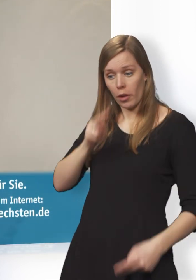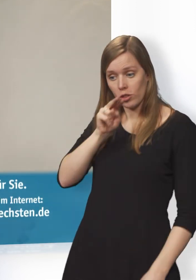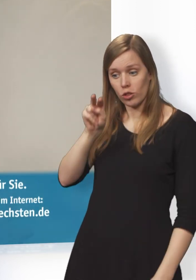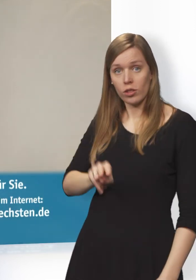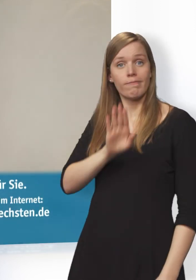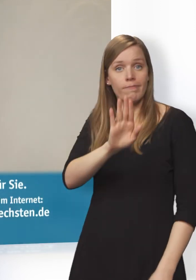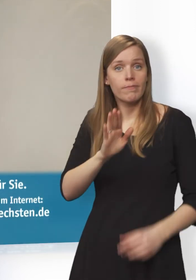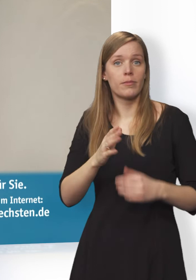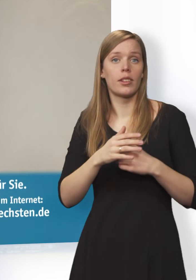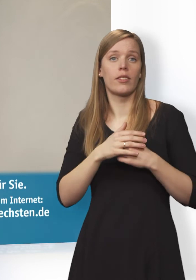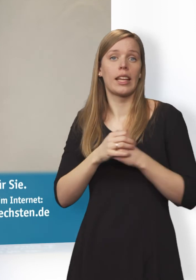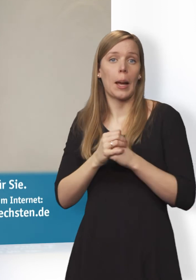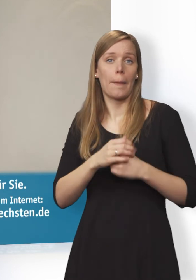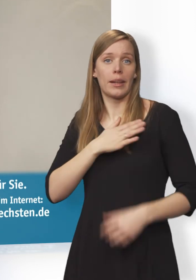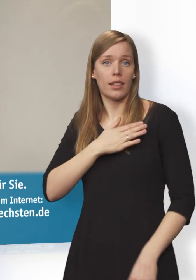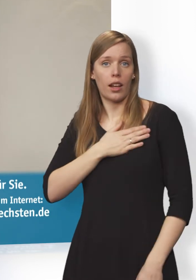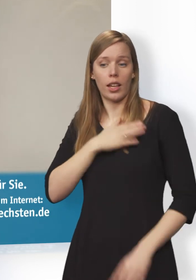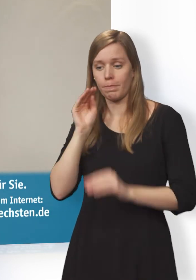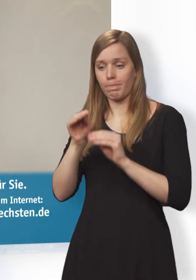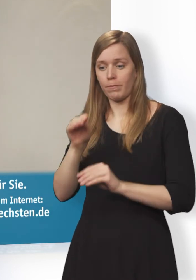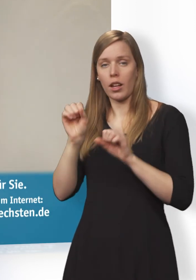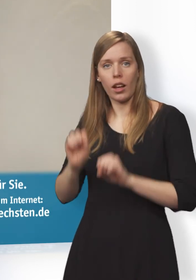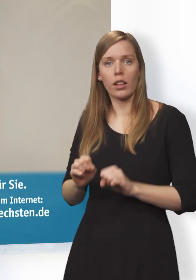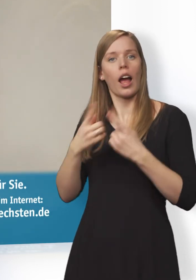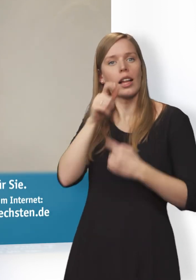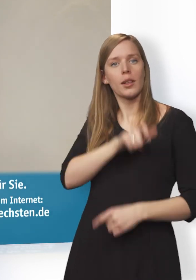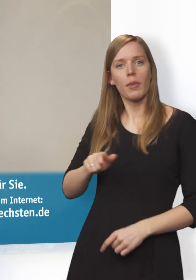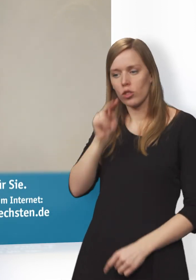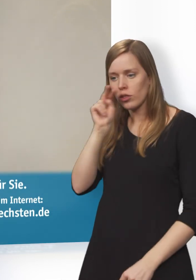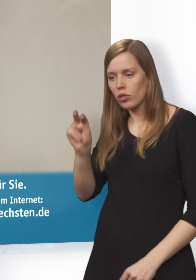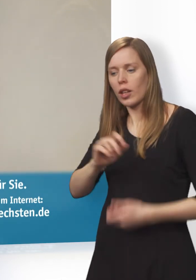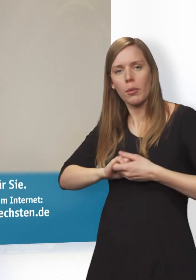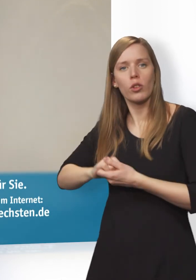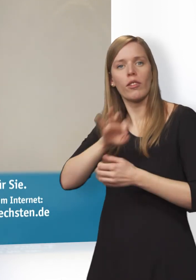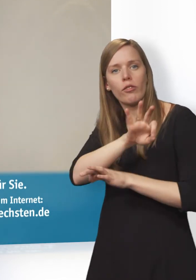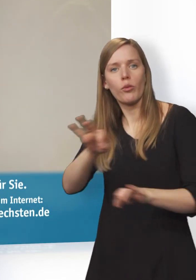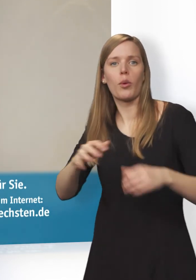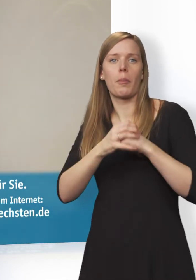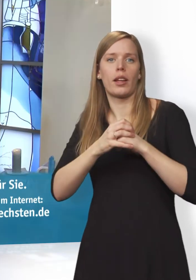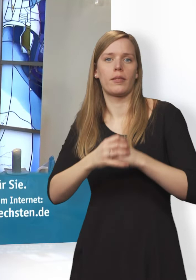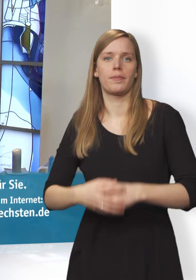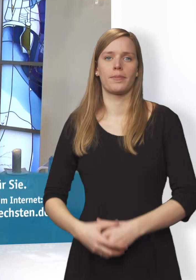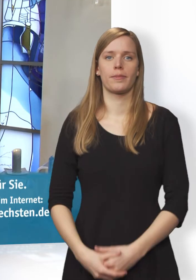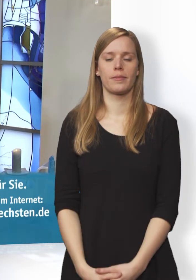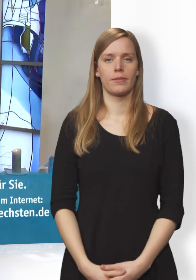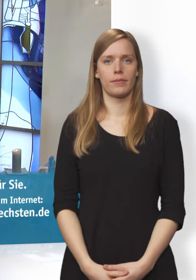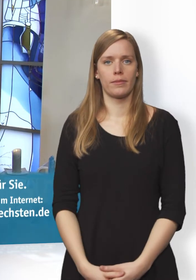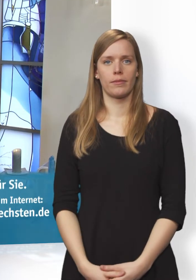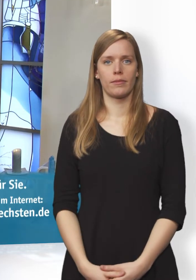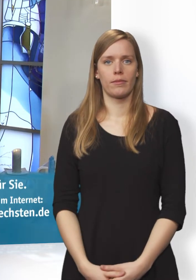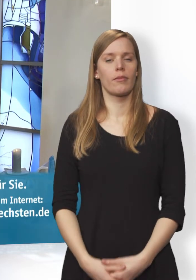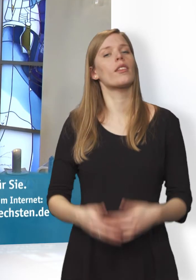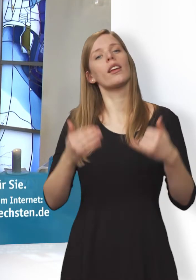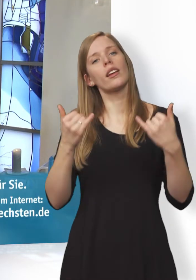vielen menschen mitteilen die dann auch in der gemeinschaft für sie beten lasst uns